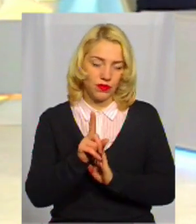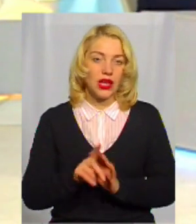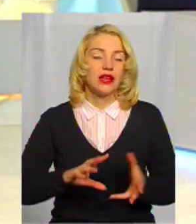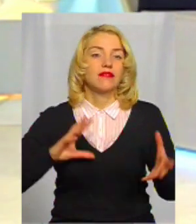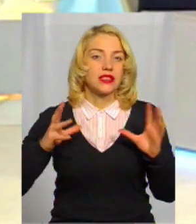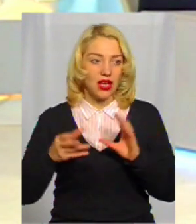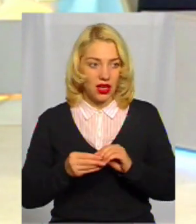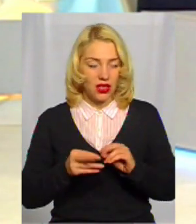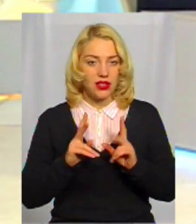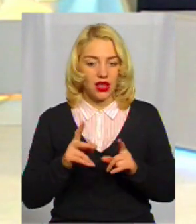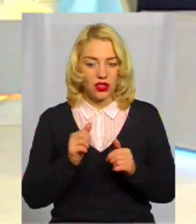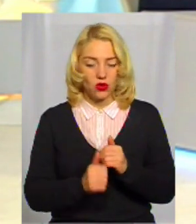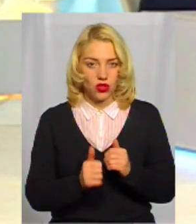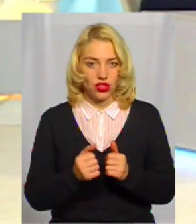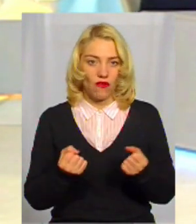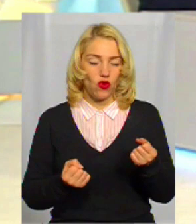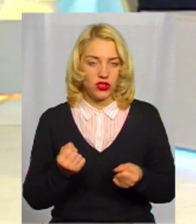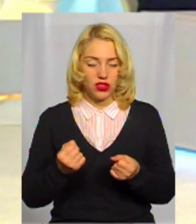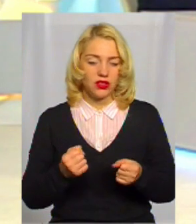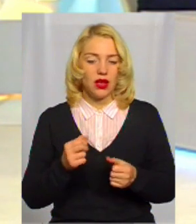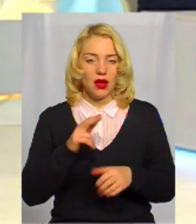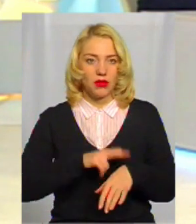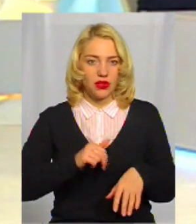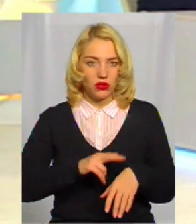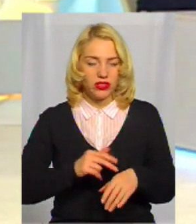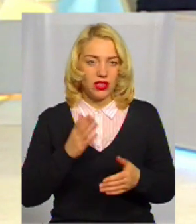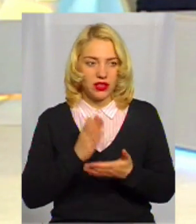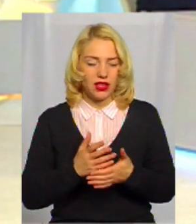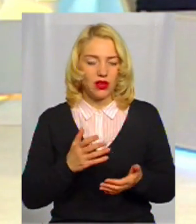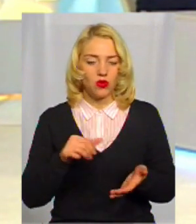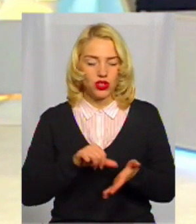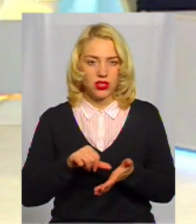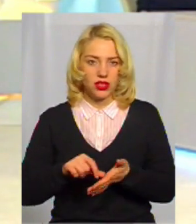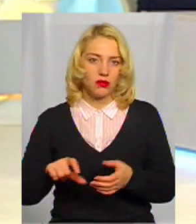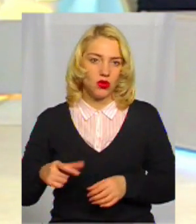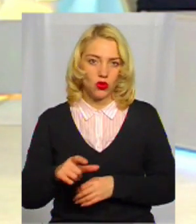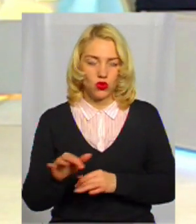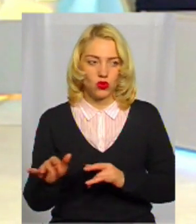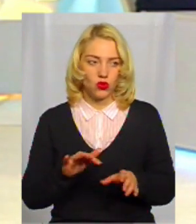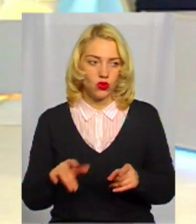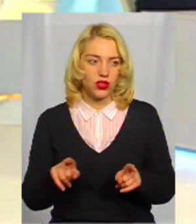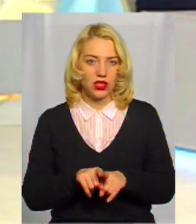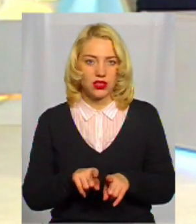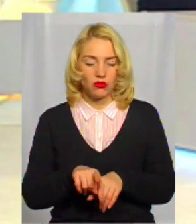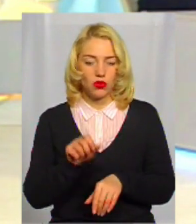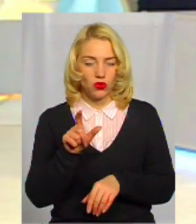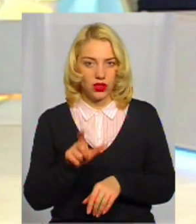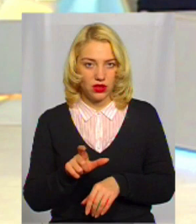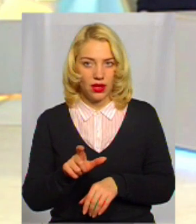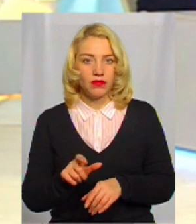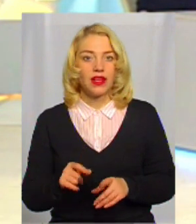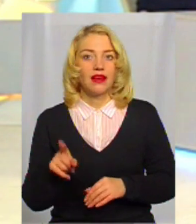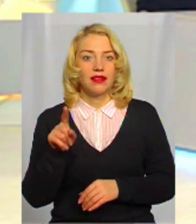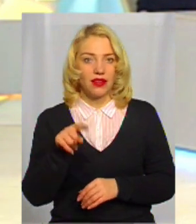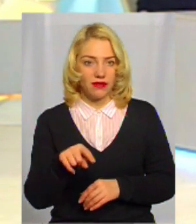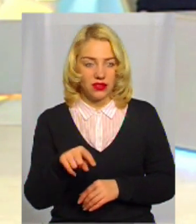взагалі, як і кожен водій, патрульний поліцейський так само є учасником дорожнього руху. І так само людина. І